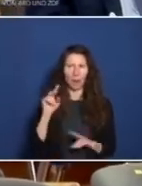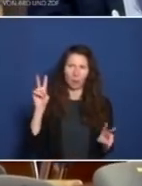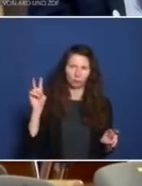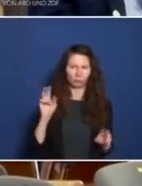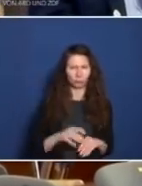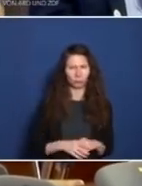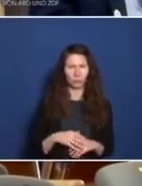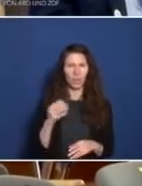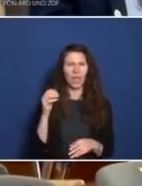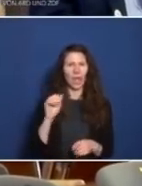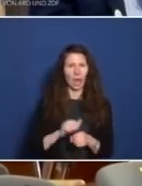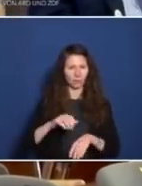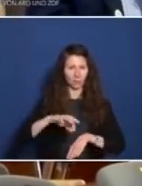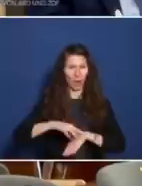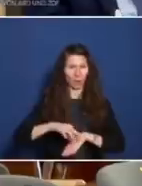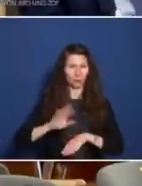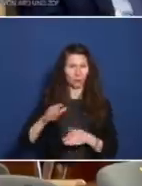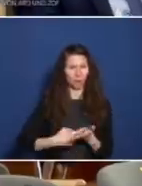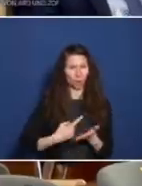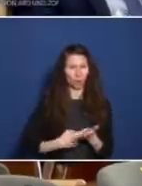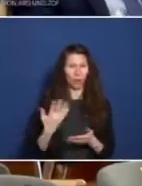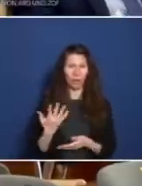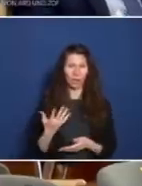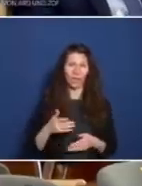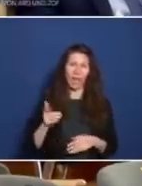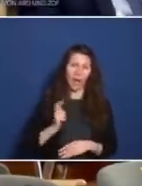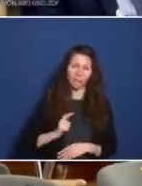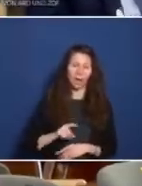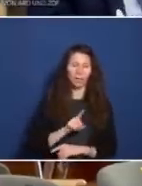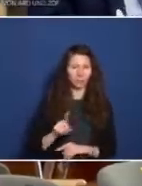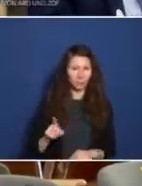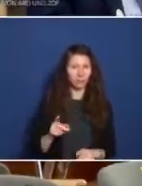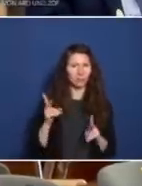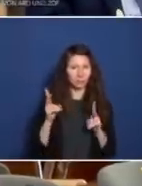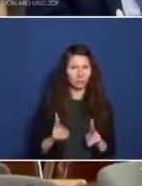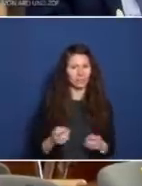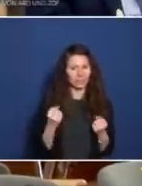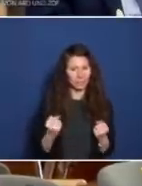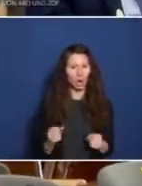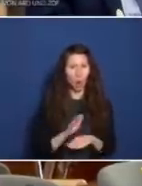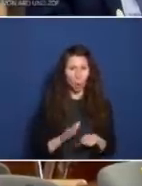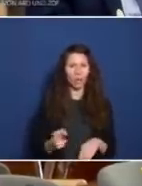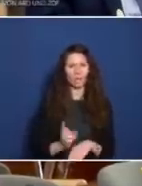der Amtsärzte war, so lange zu warten, bis es fälschungssicher ist und auch klar